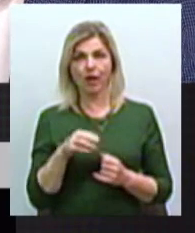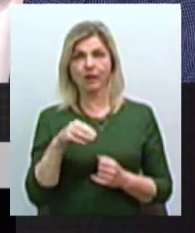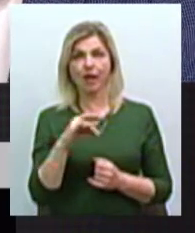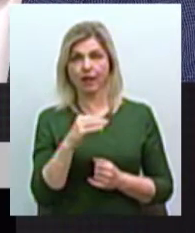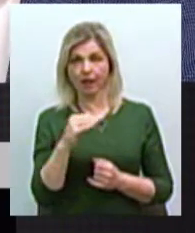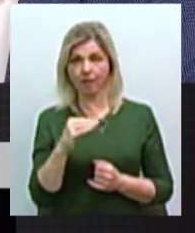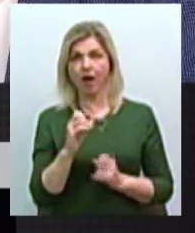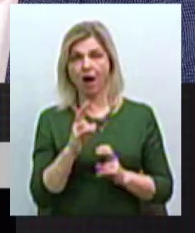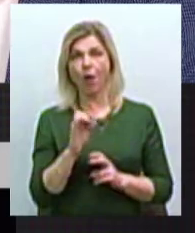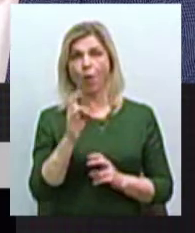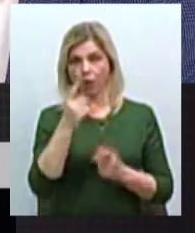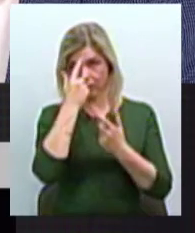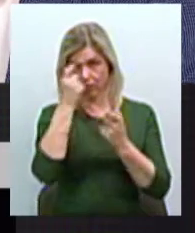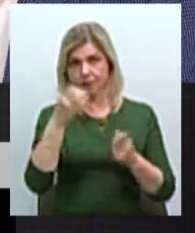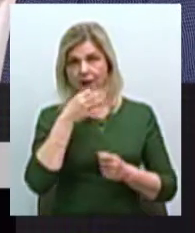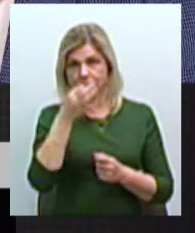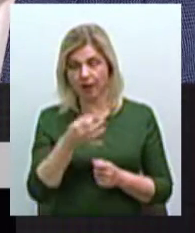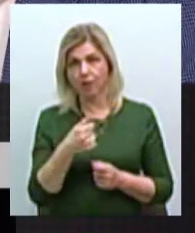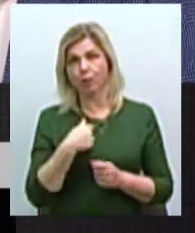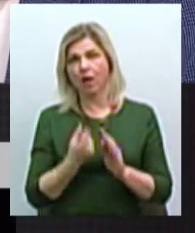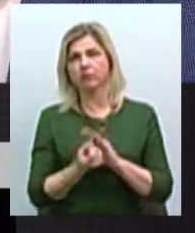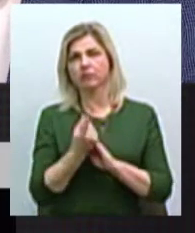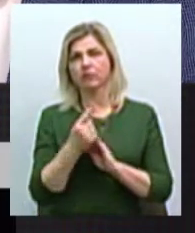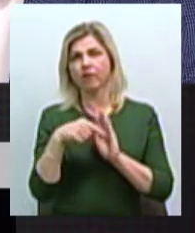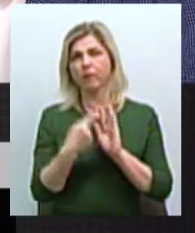который он сказал, то у меня возникает вопрос.